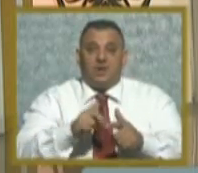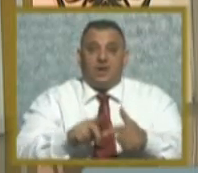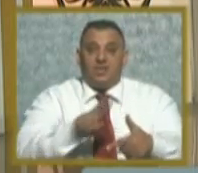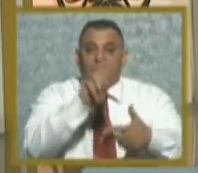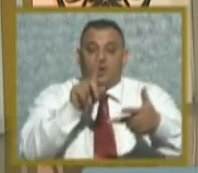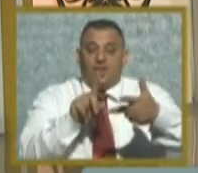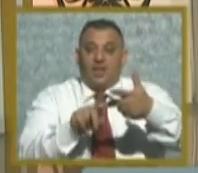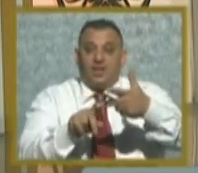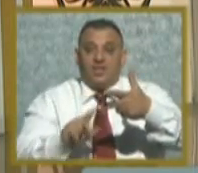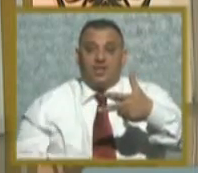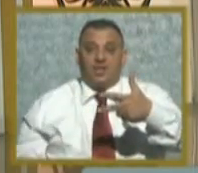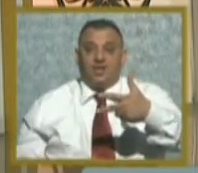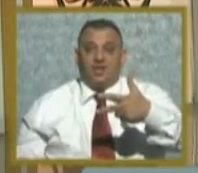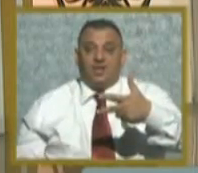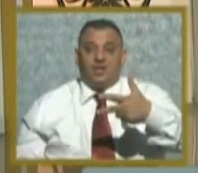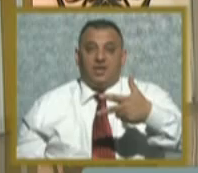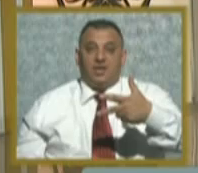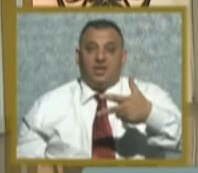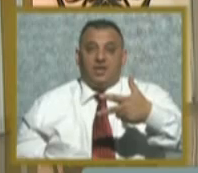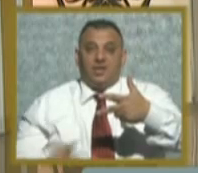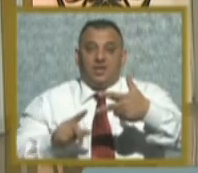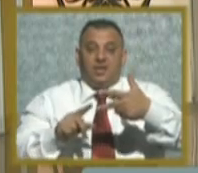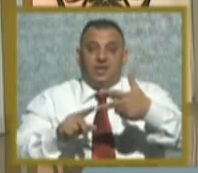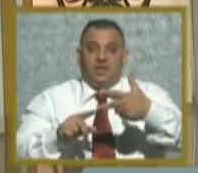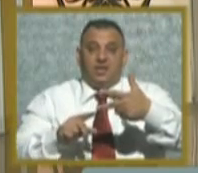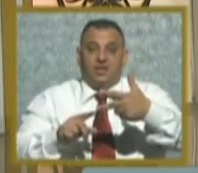وسؤال الثالث شيخ. أي.